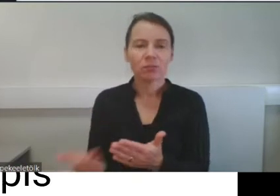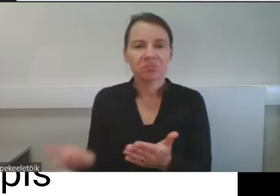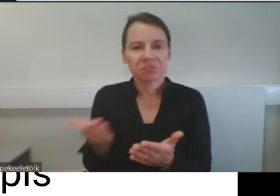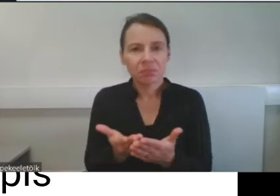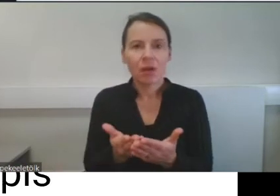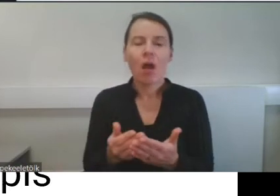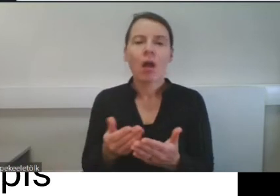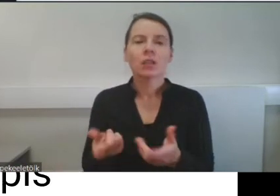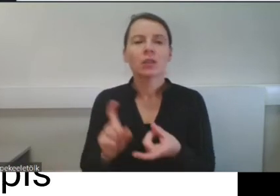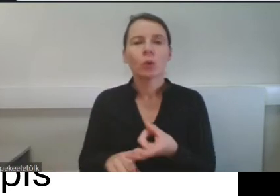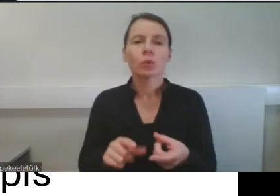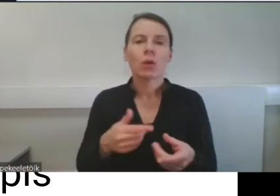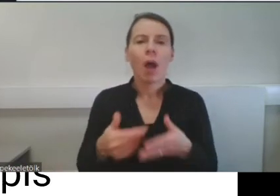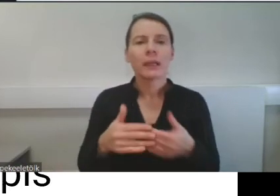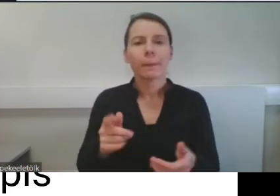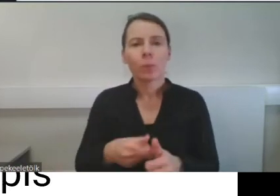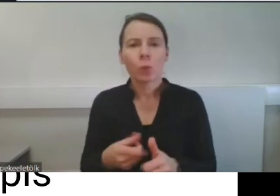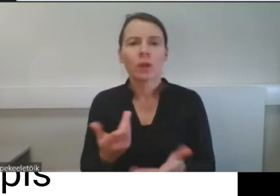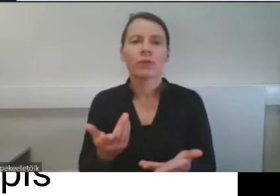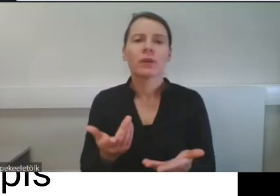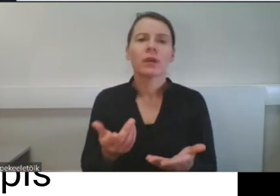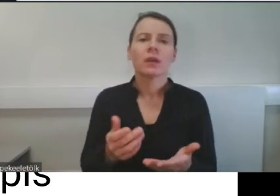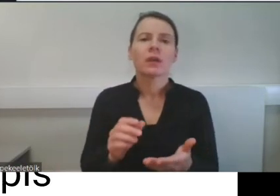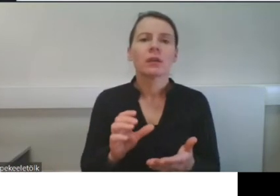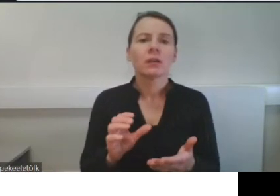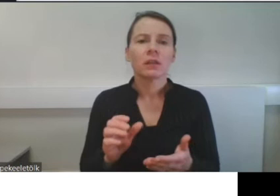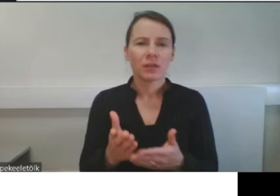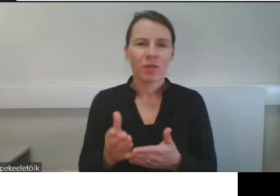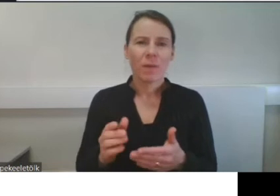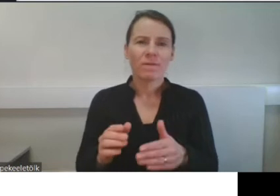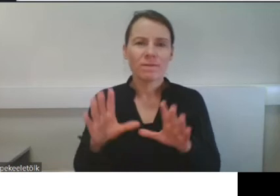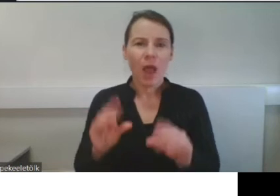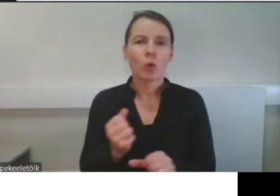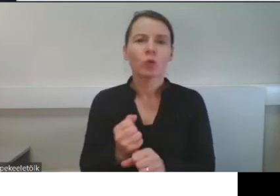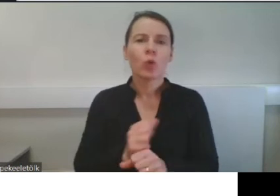Töötukassa kasutavad oma hindamiste läbiviimisel.